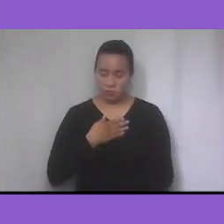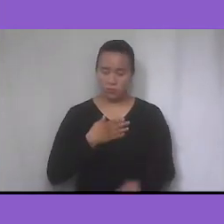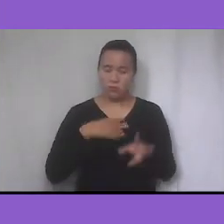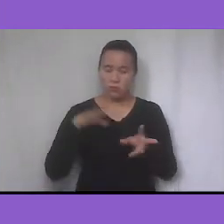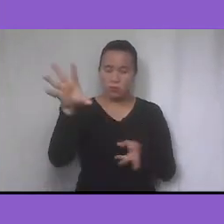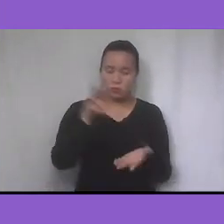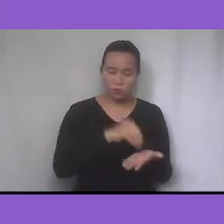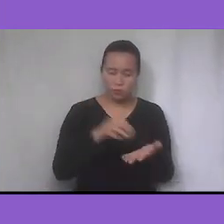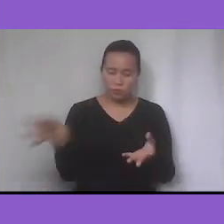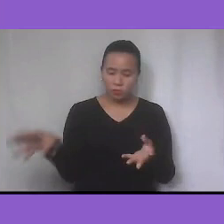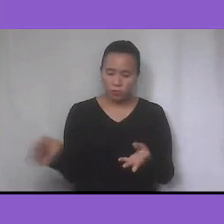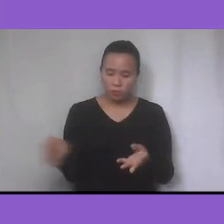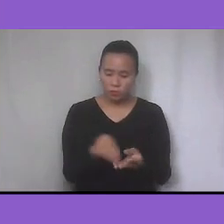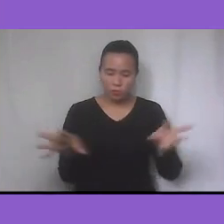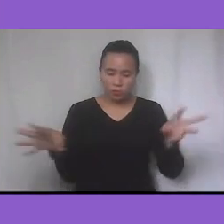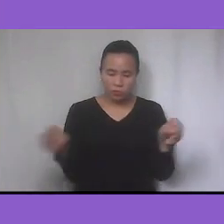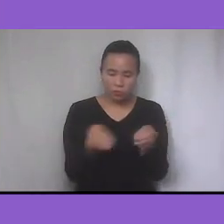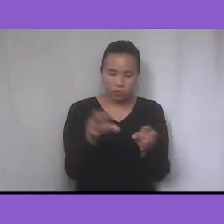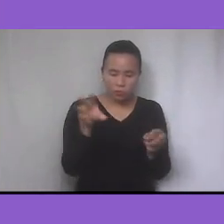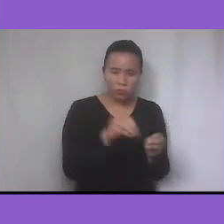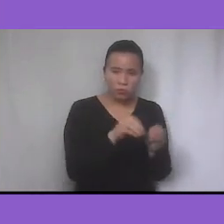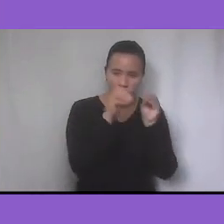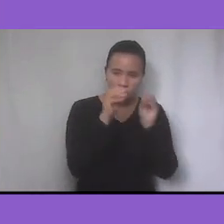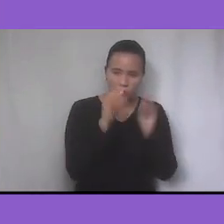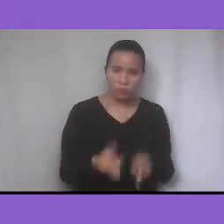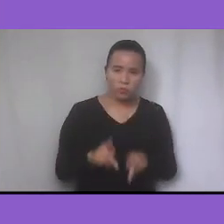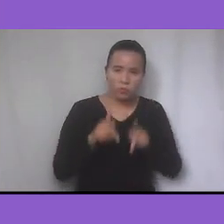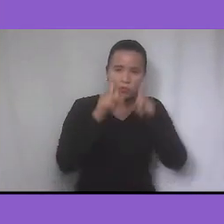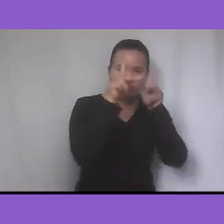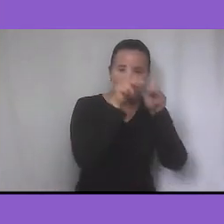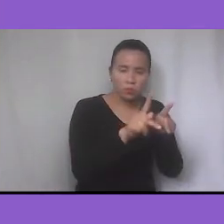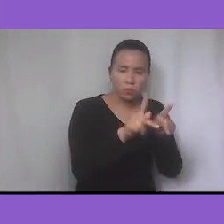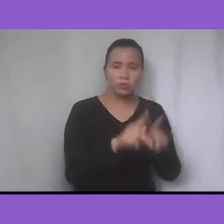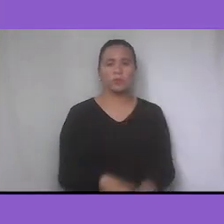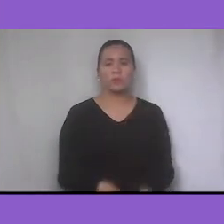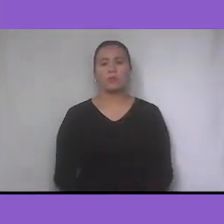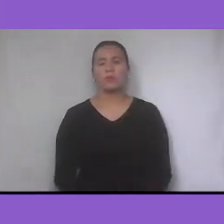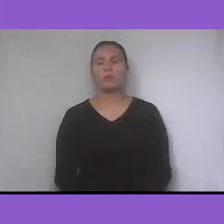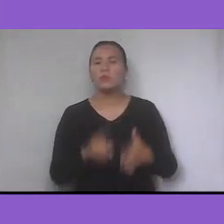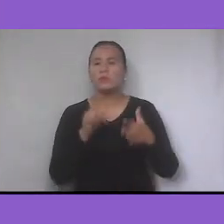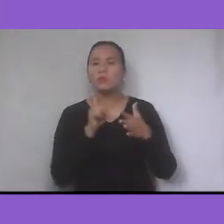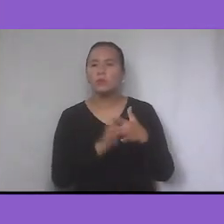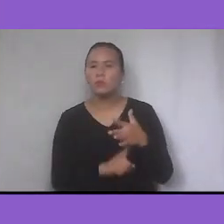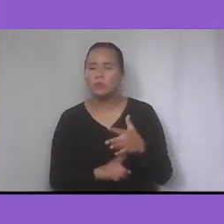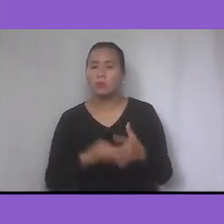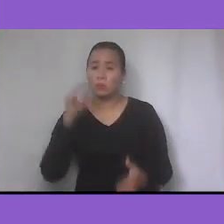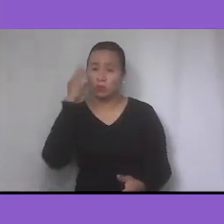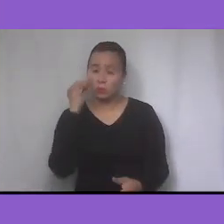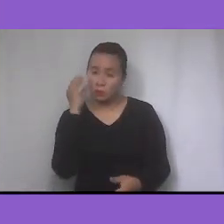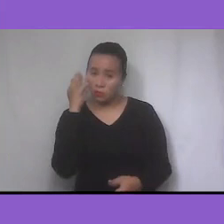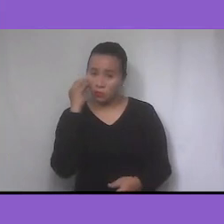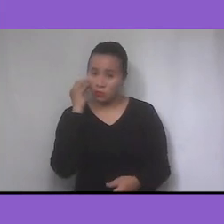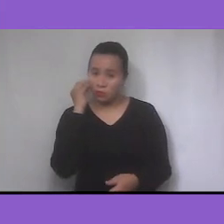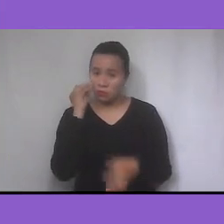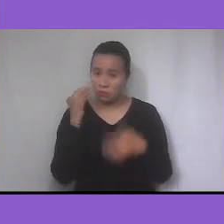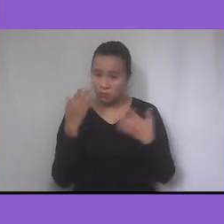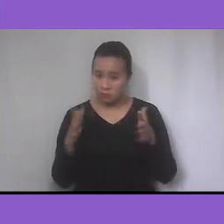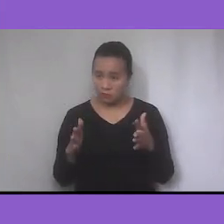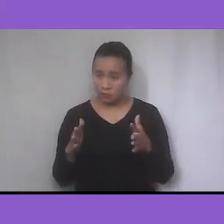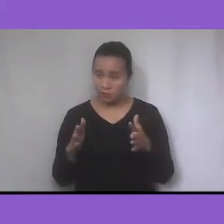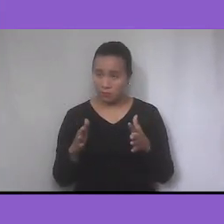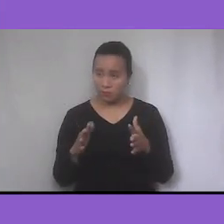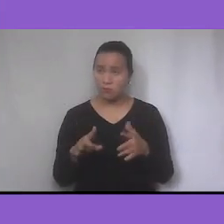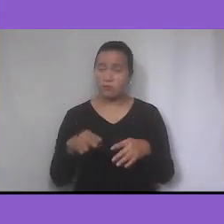to develop yung kasanayan sa Filipino. Ano na ang nasubukan mo, Sabian? Nasubukan mo na bang magkaraoke?